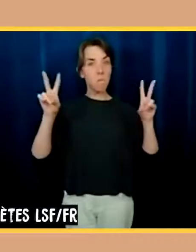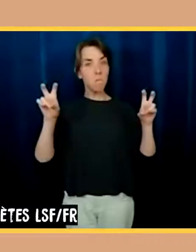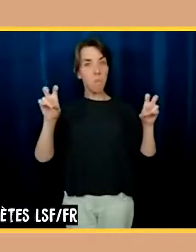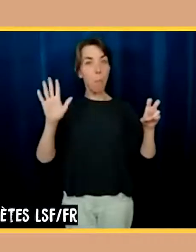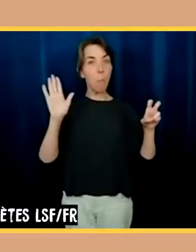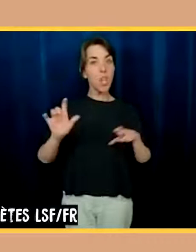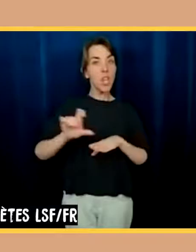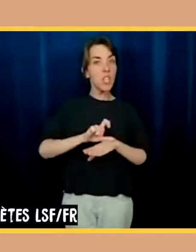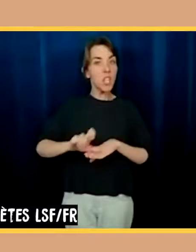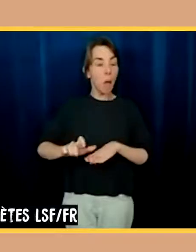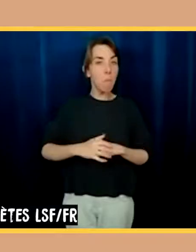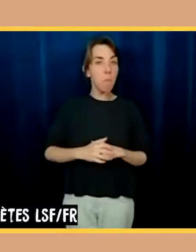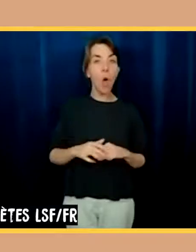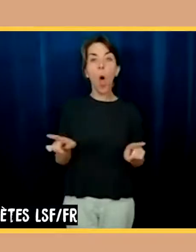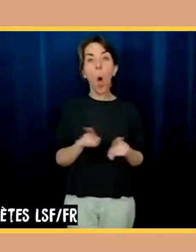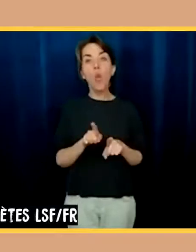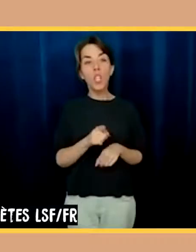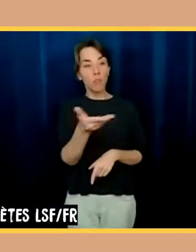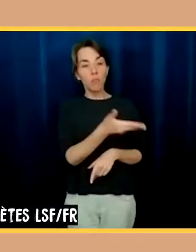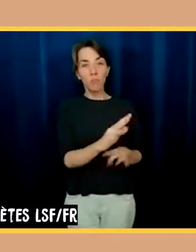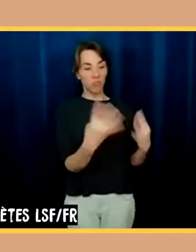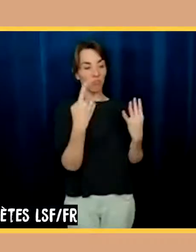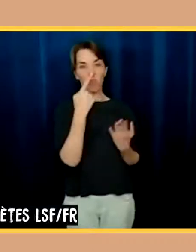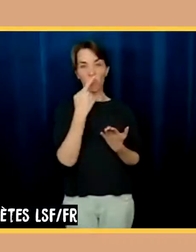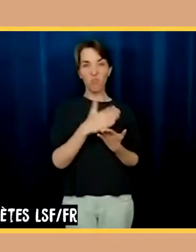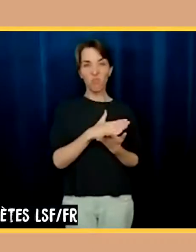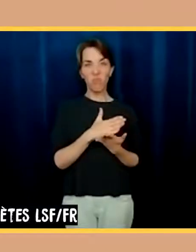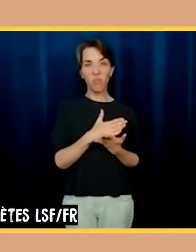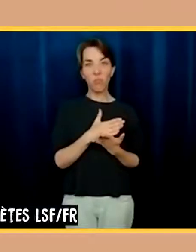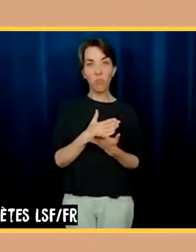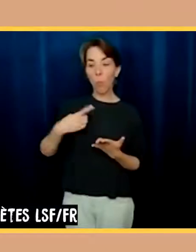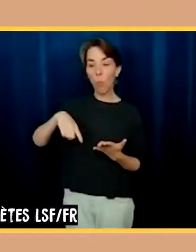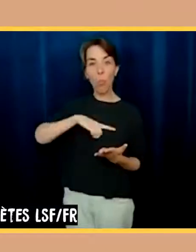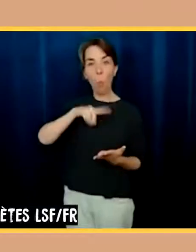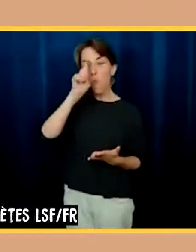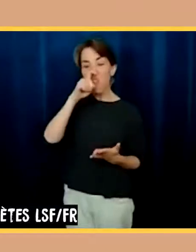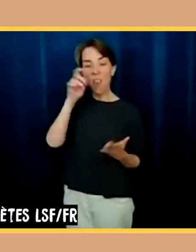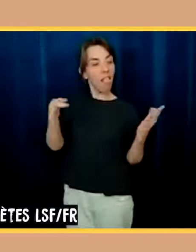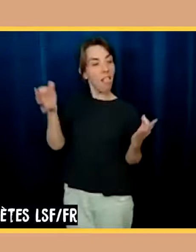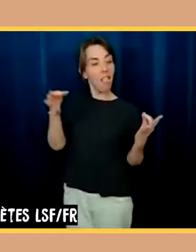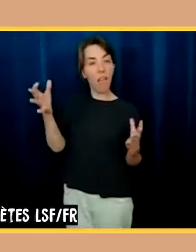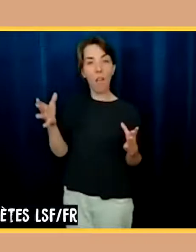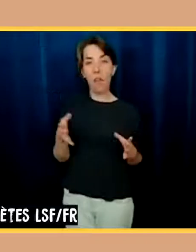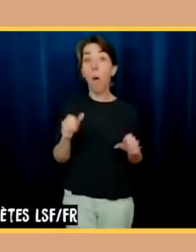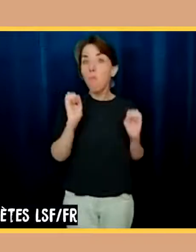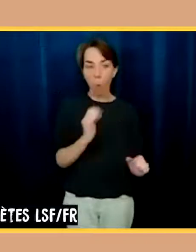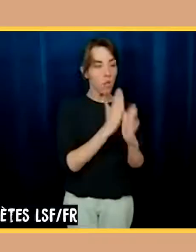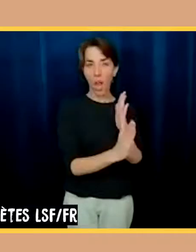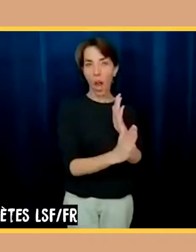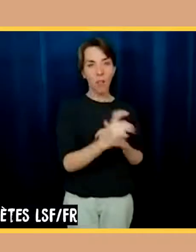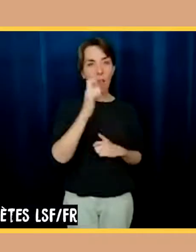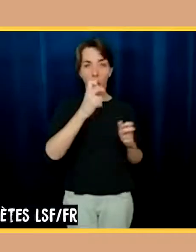conforme. Des suspicions aussi de maraboutage ou de sorcellerie, clairement des propos racistes par moments aussi.